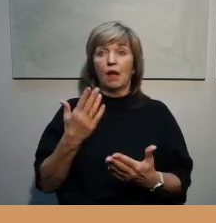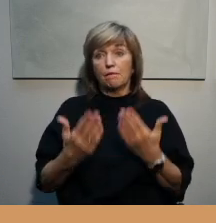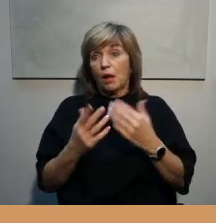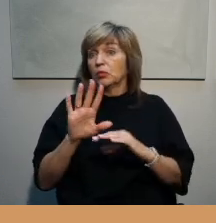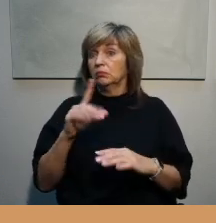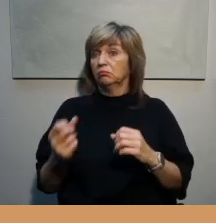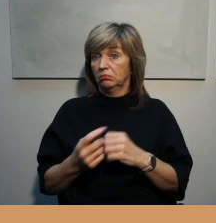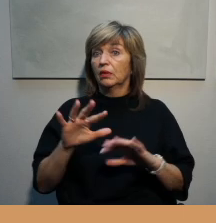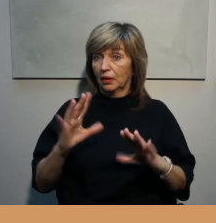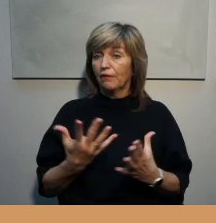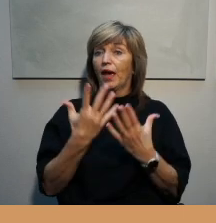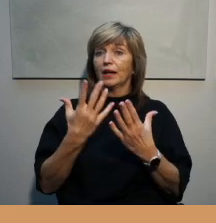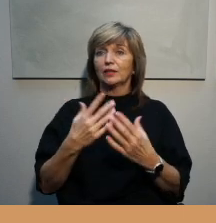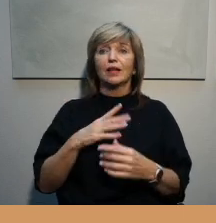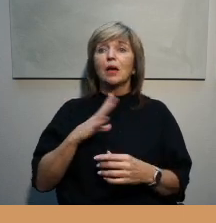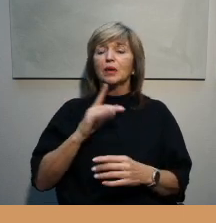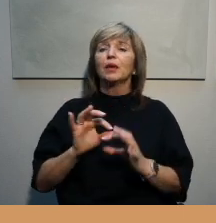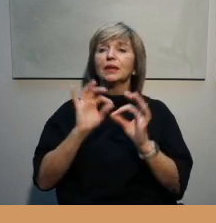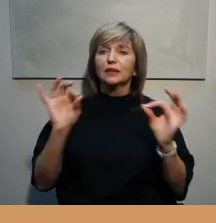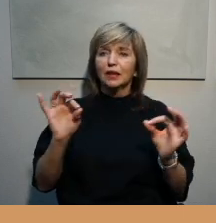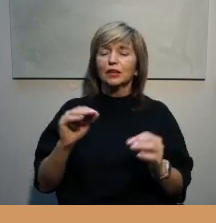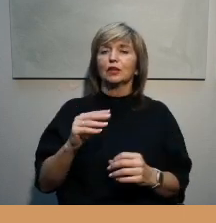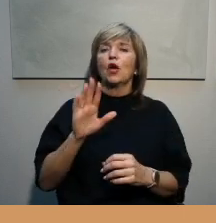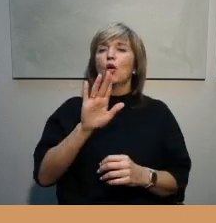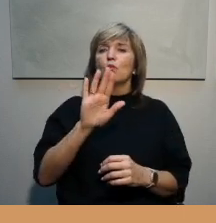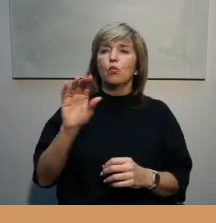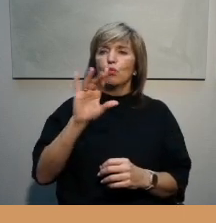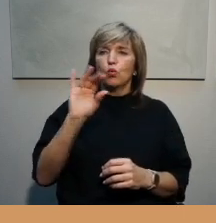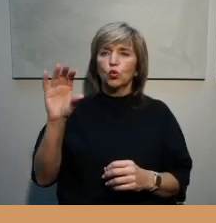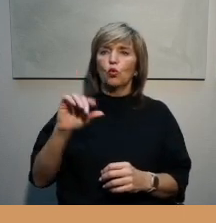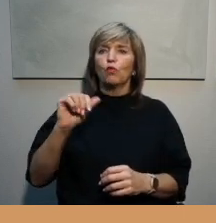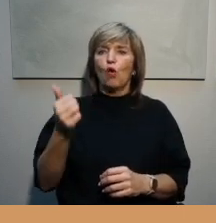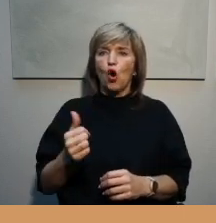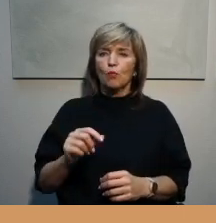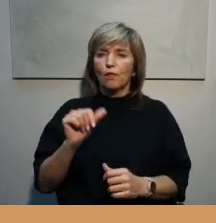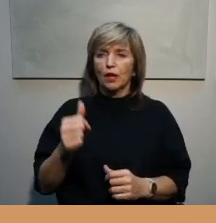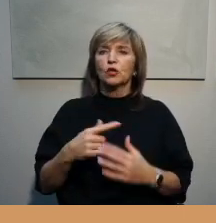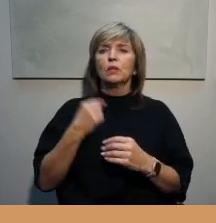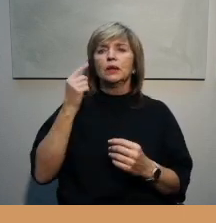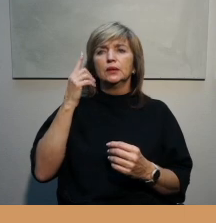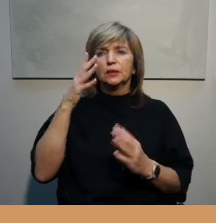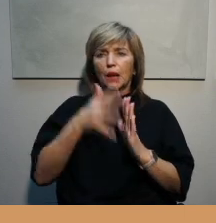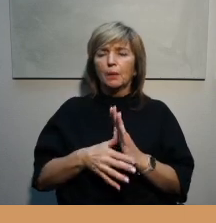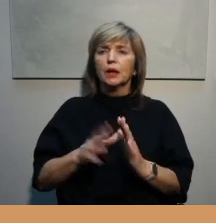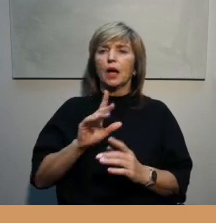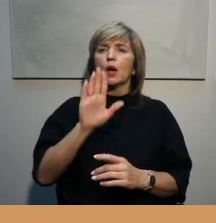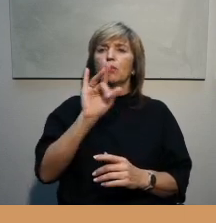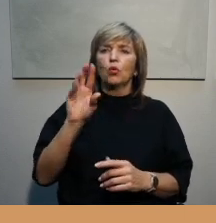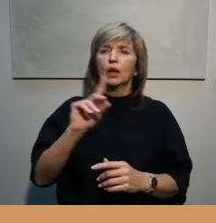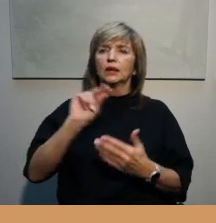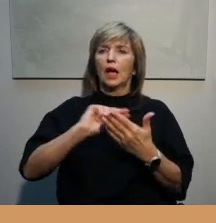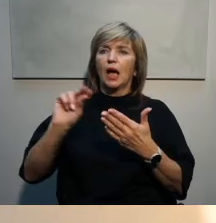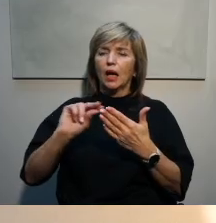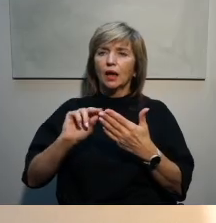ir izdevies, bet tāpat mēs sāksim ar burtu formas mācīšanu. Ja? Un tad vēl saprast, ka ir burti, kas ir